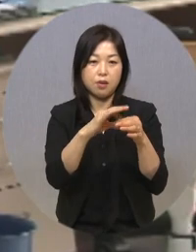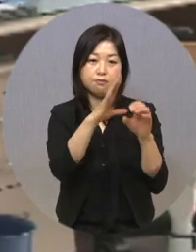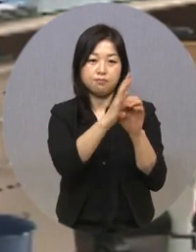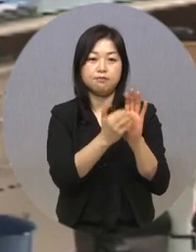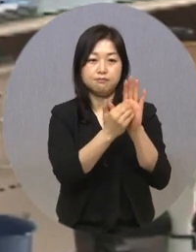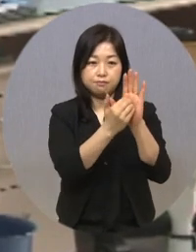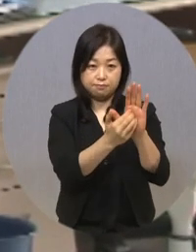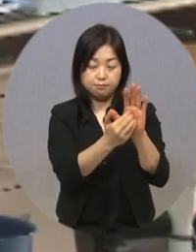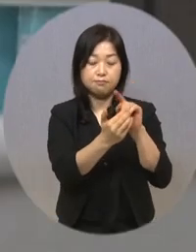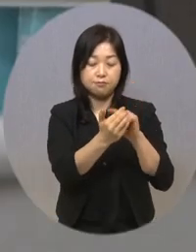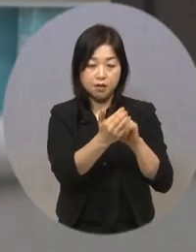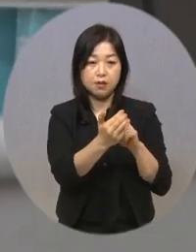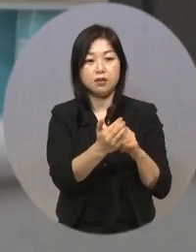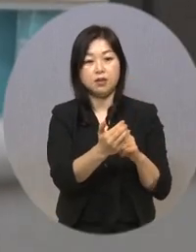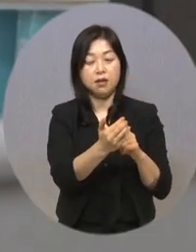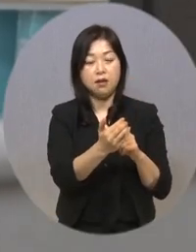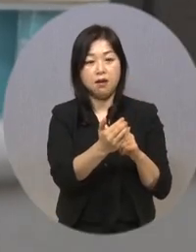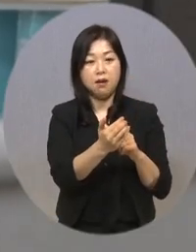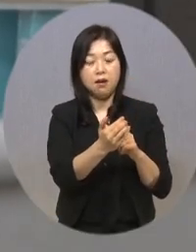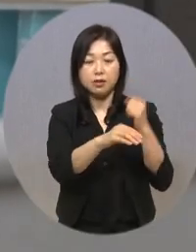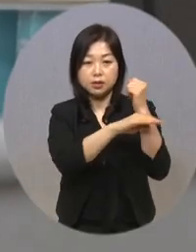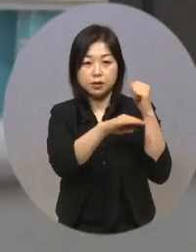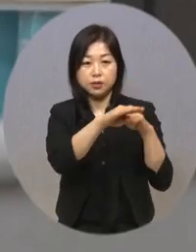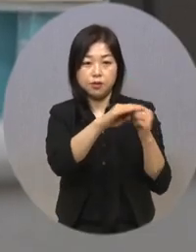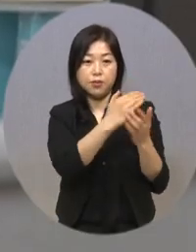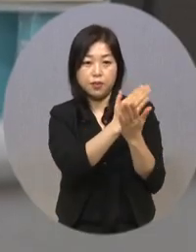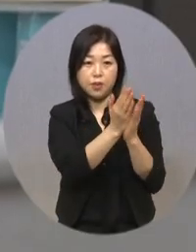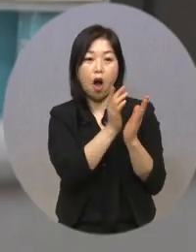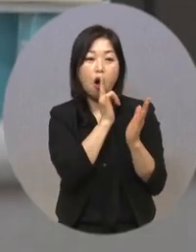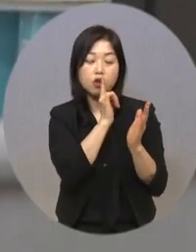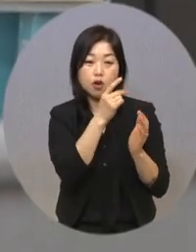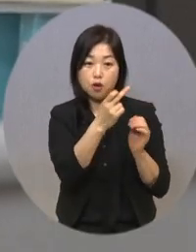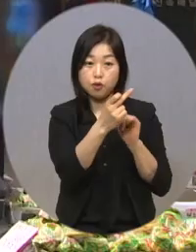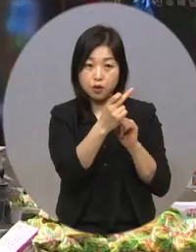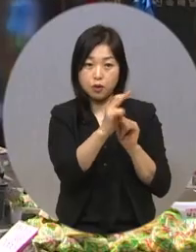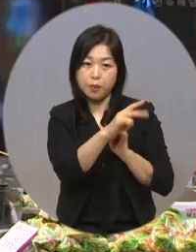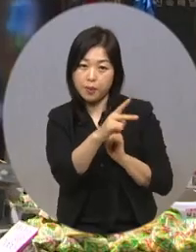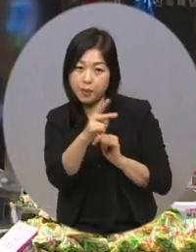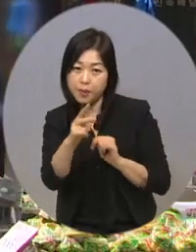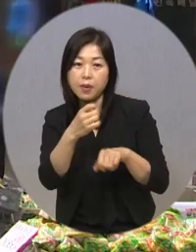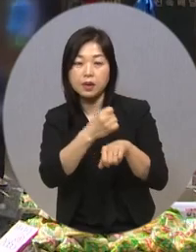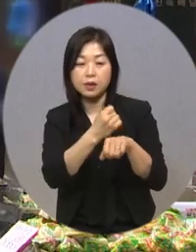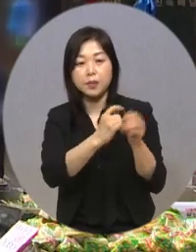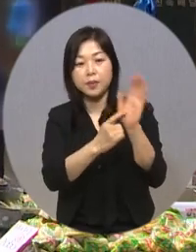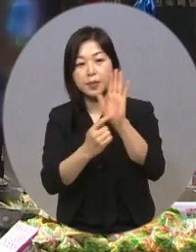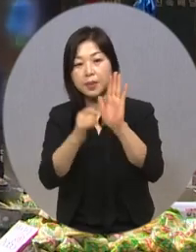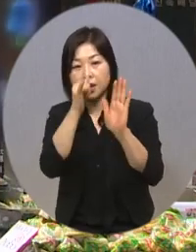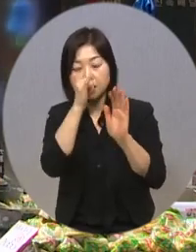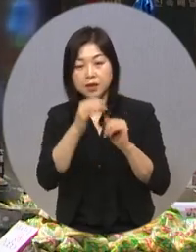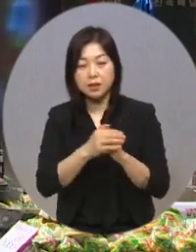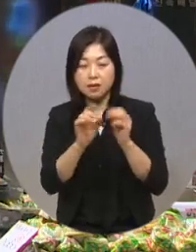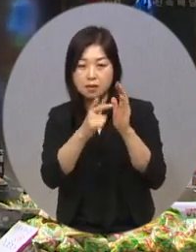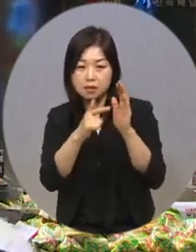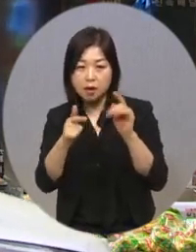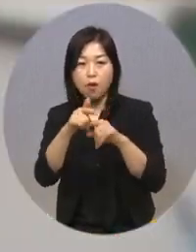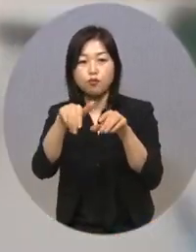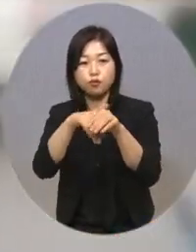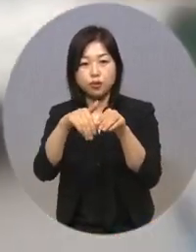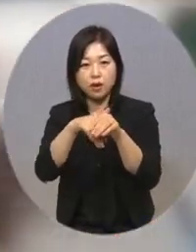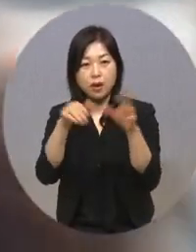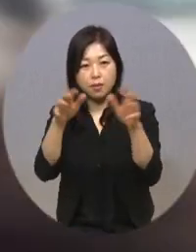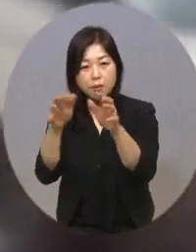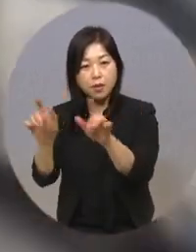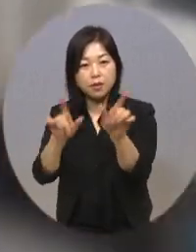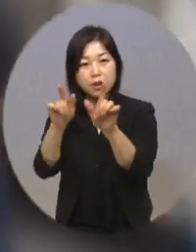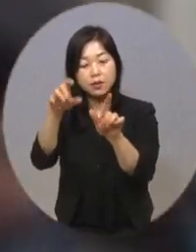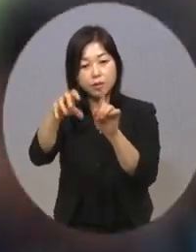지침을 12개의 언어로 제작해 최신 방역 정보를 안내하는 한편 다문화 밀집 지역을 중심으로 지역 연계